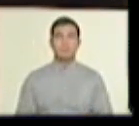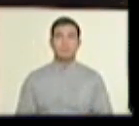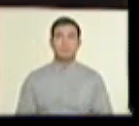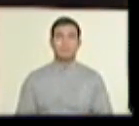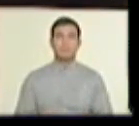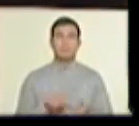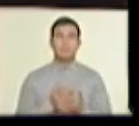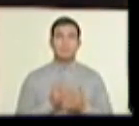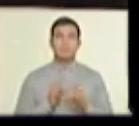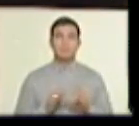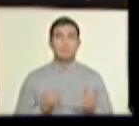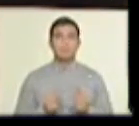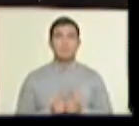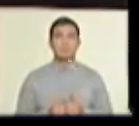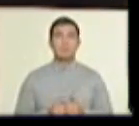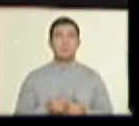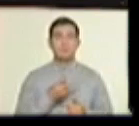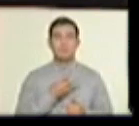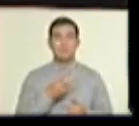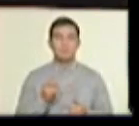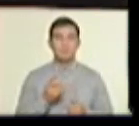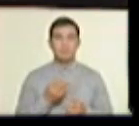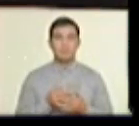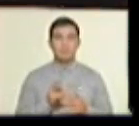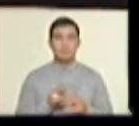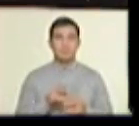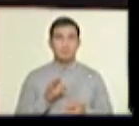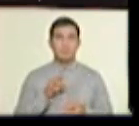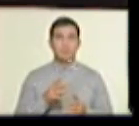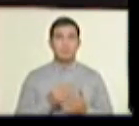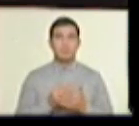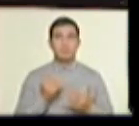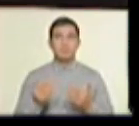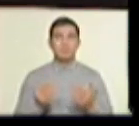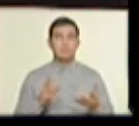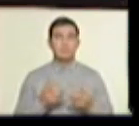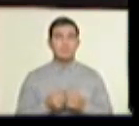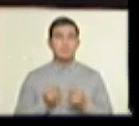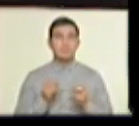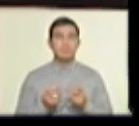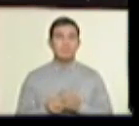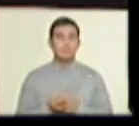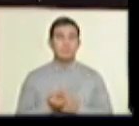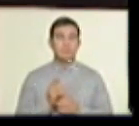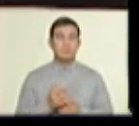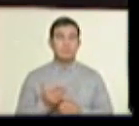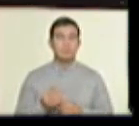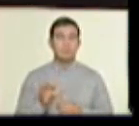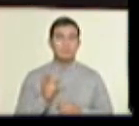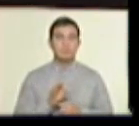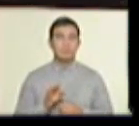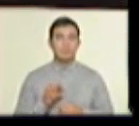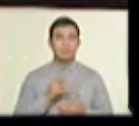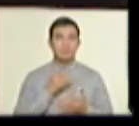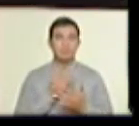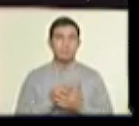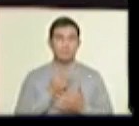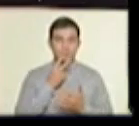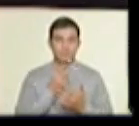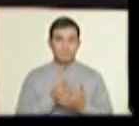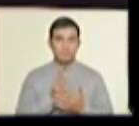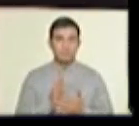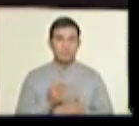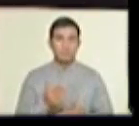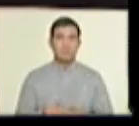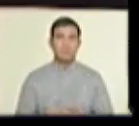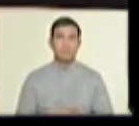Aziz o'quvchilar, xo'sh, juft otlarni biz qanday hosil qilamiz? Keling, shu haqida yana ham chuqurroq